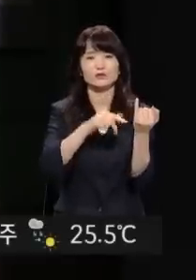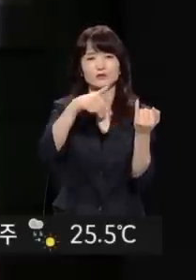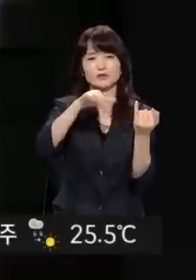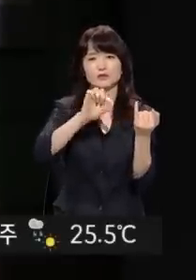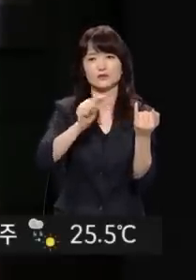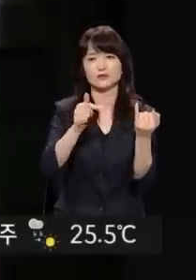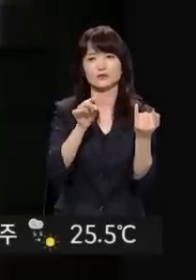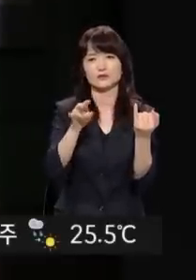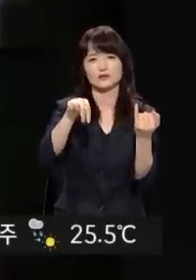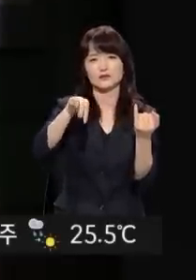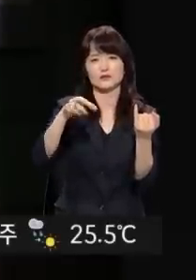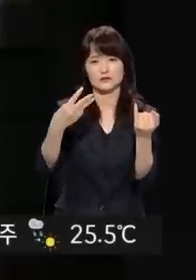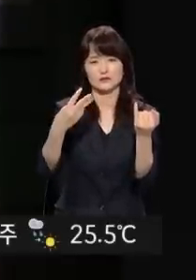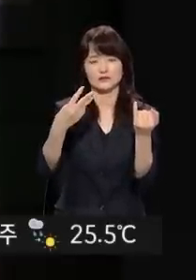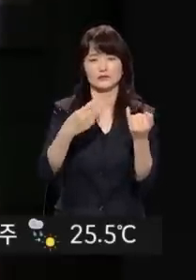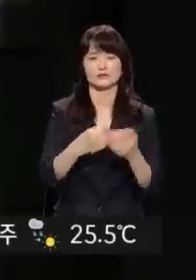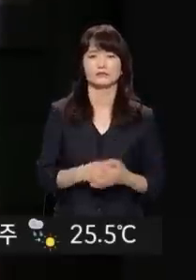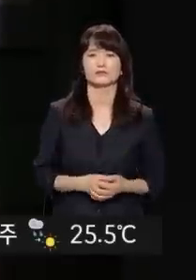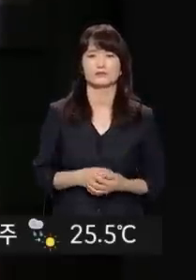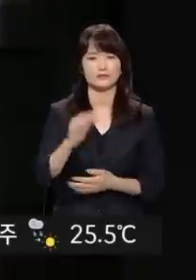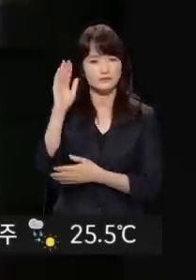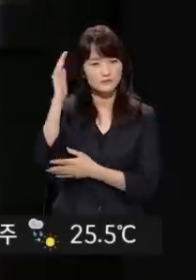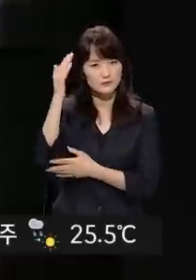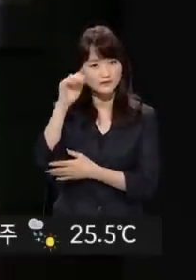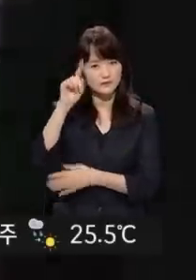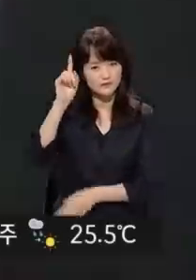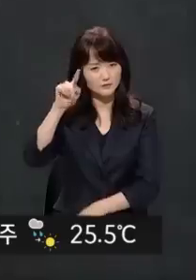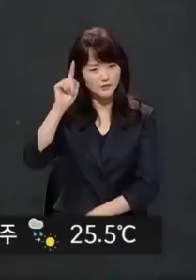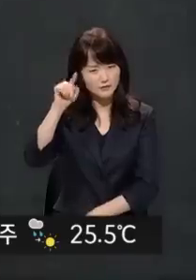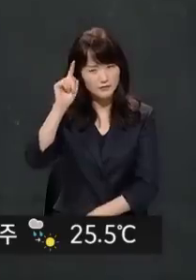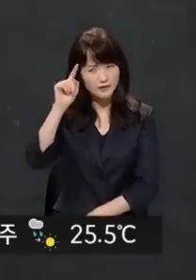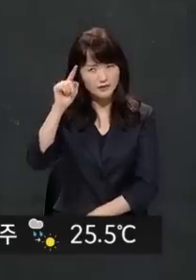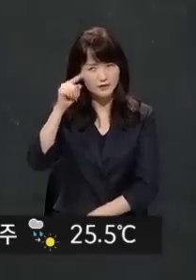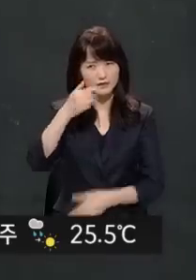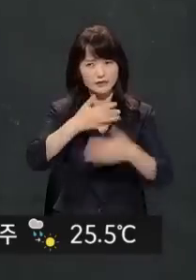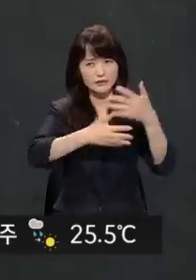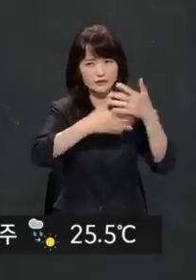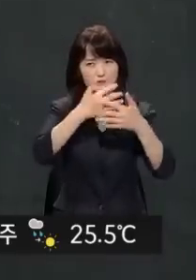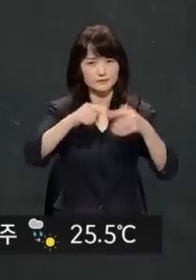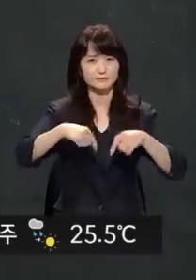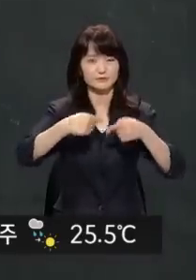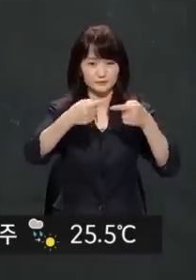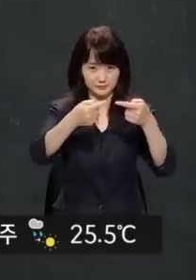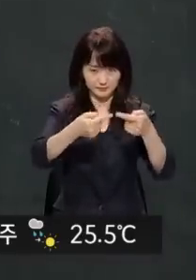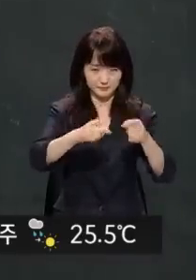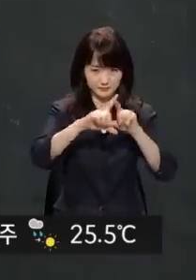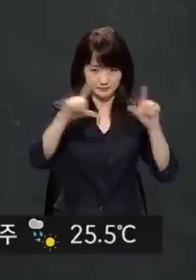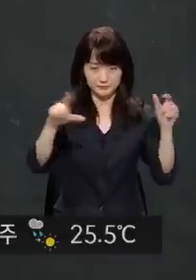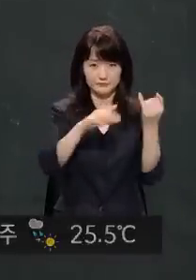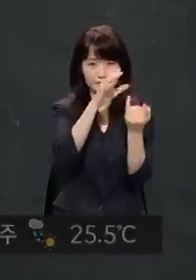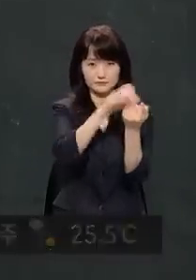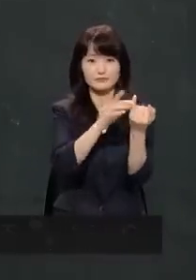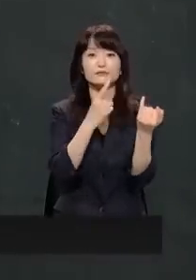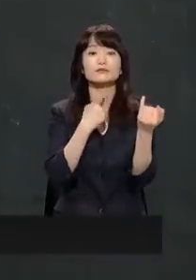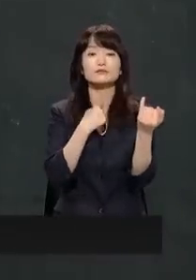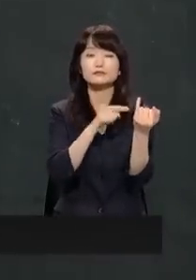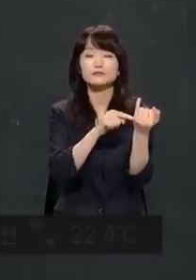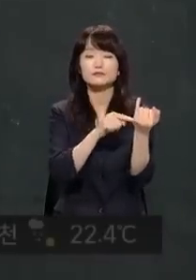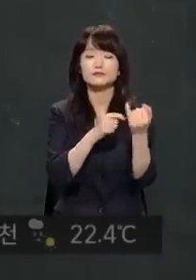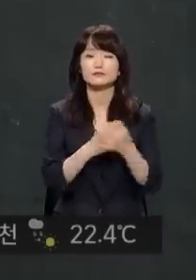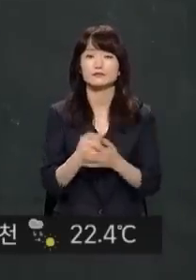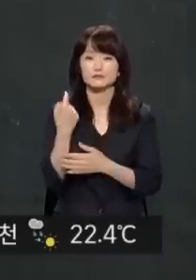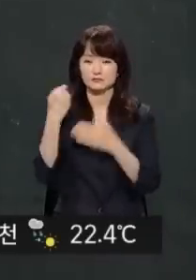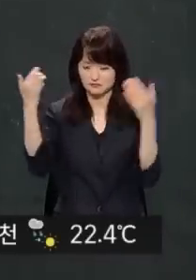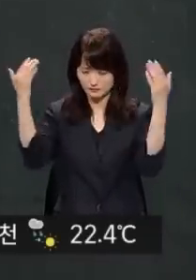최근까지만 해도 일일드라마 주연주연 오가면서 활동을 활발하게 해왔습니다 어젯밤 10시 반쯤에 서울 올림픽대로를 음주 상태로